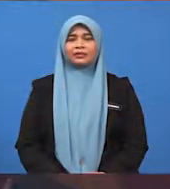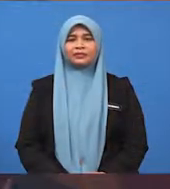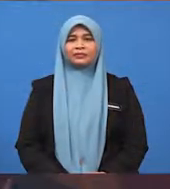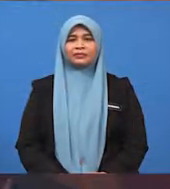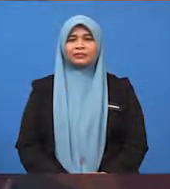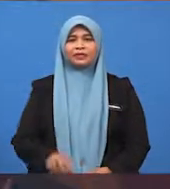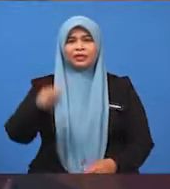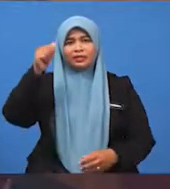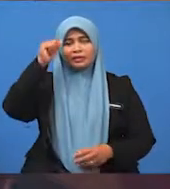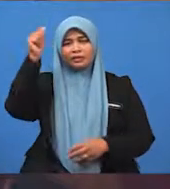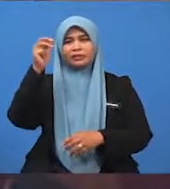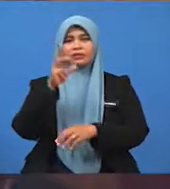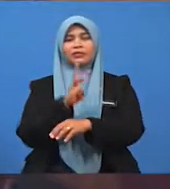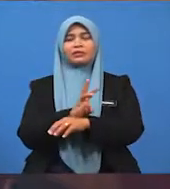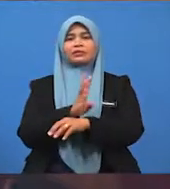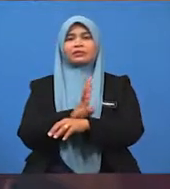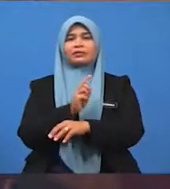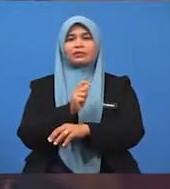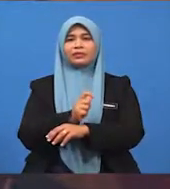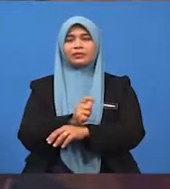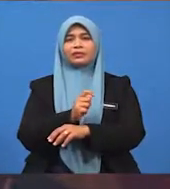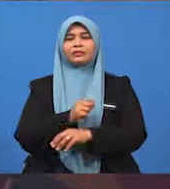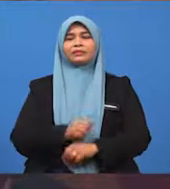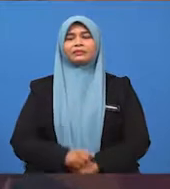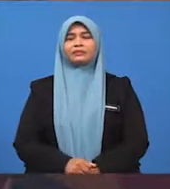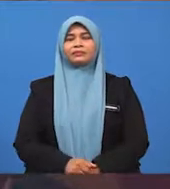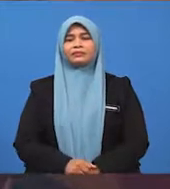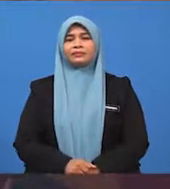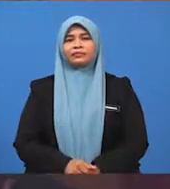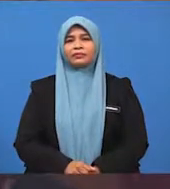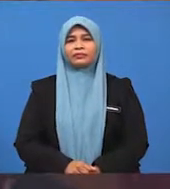Bismillahirrahmanirrahim. Assalamualaikum warahmatullahi wabarakatuh.